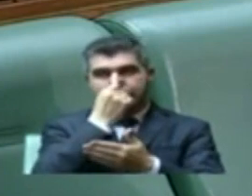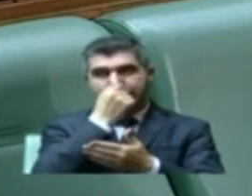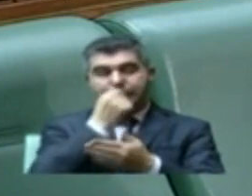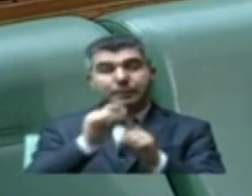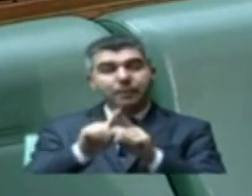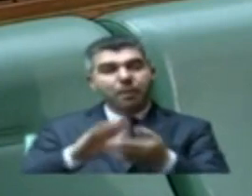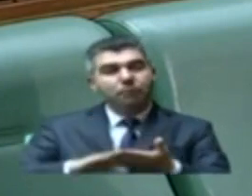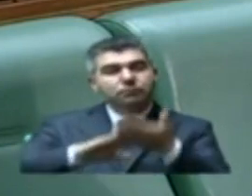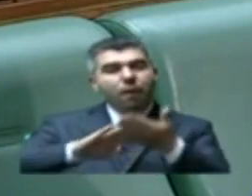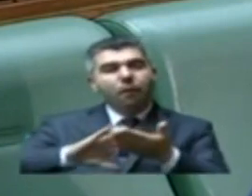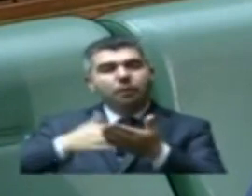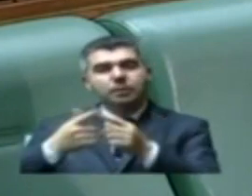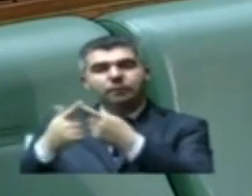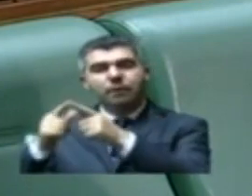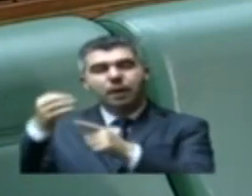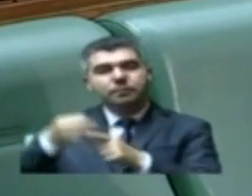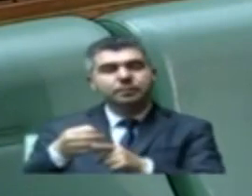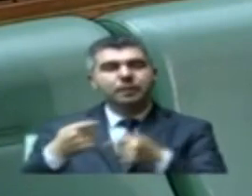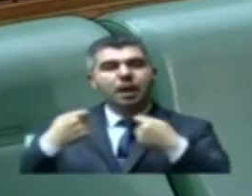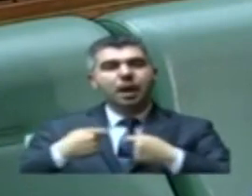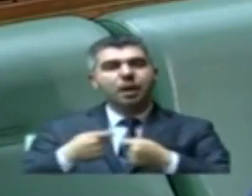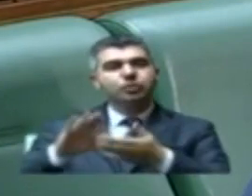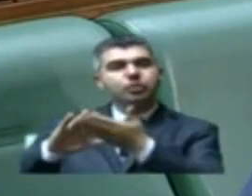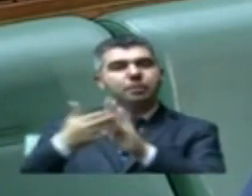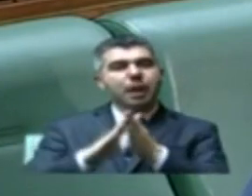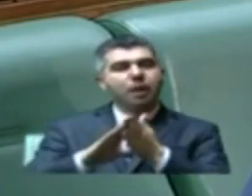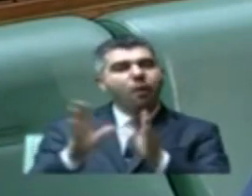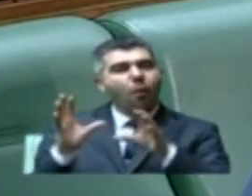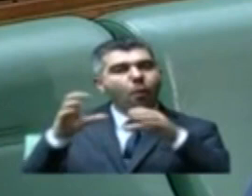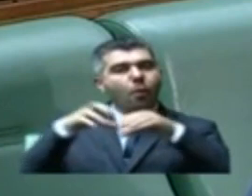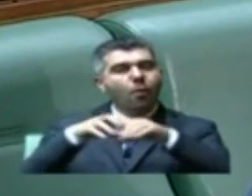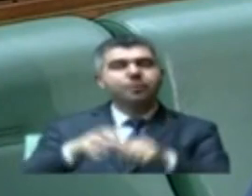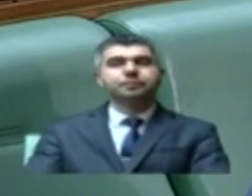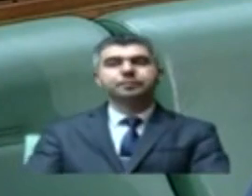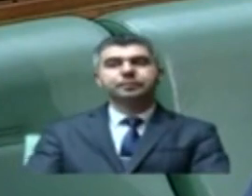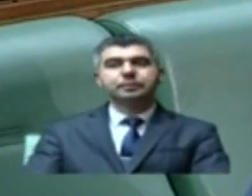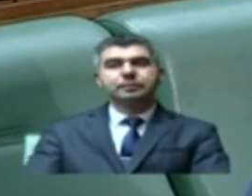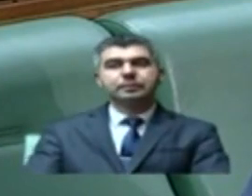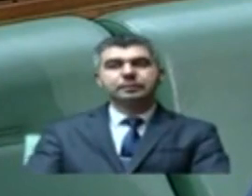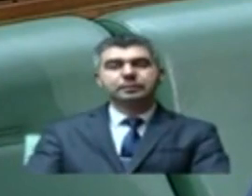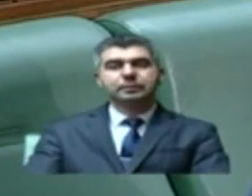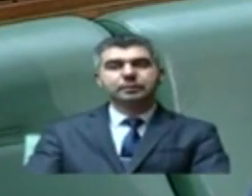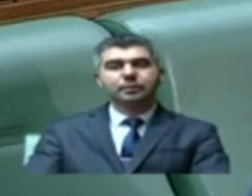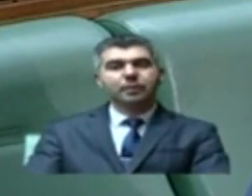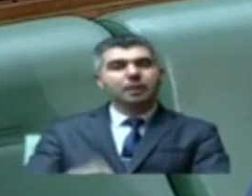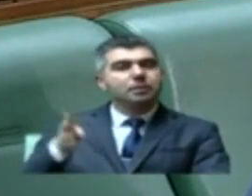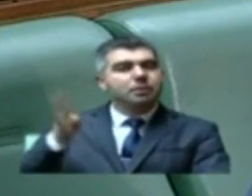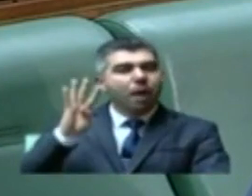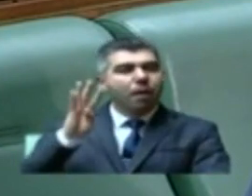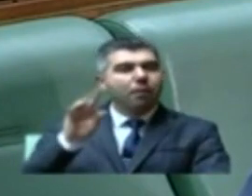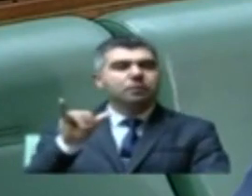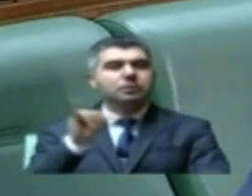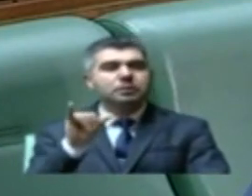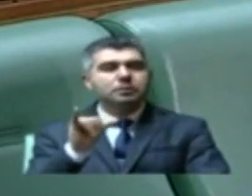المتعاونين والمتعاونات رؤساء التعاونيات، واللي سمعت رأيهم